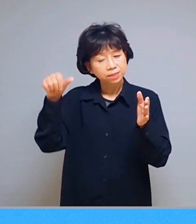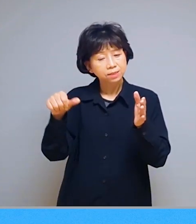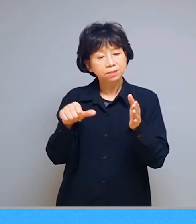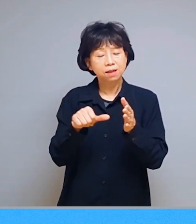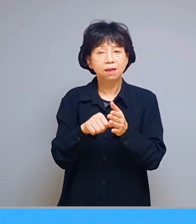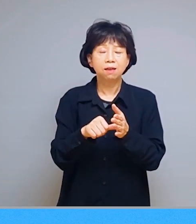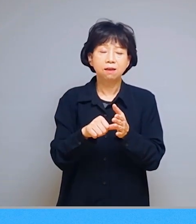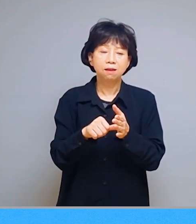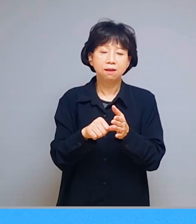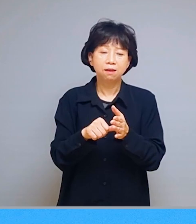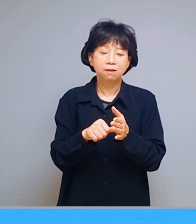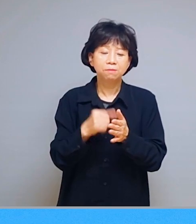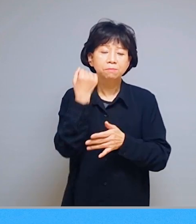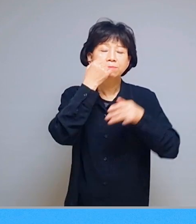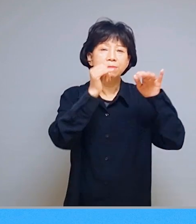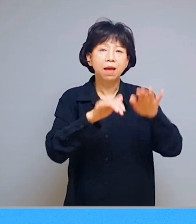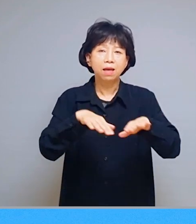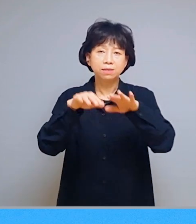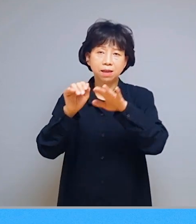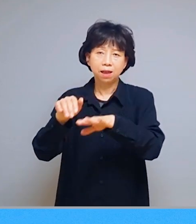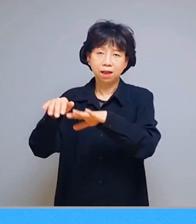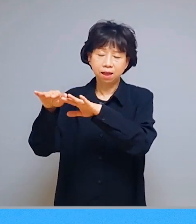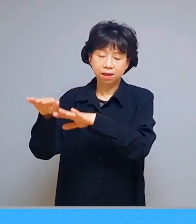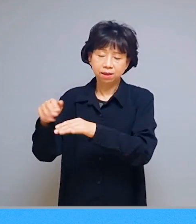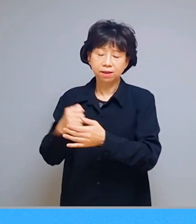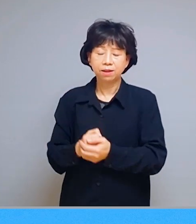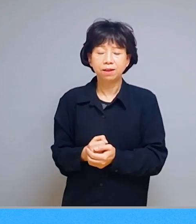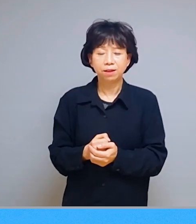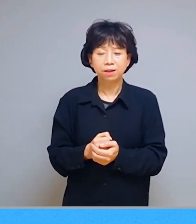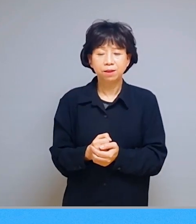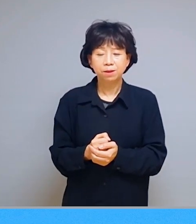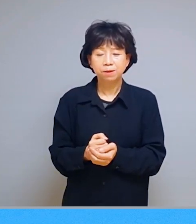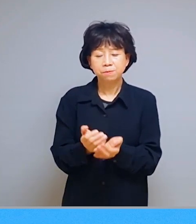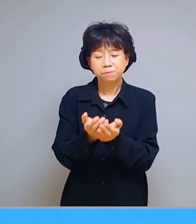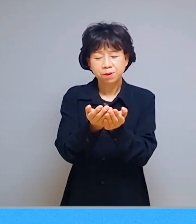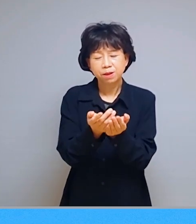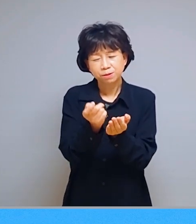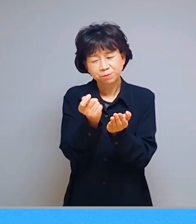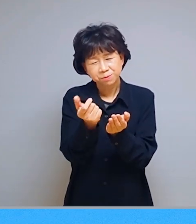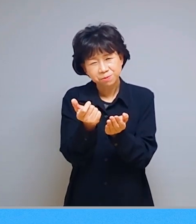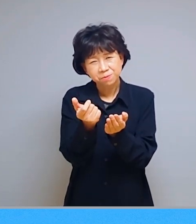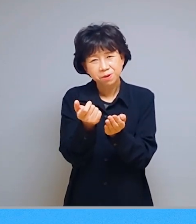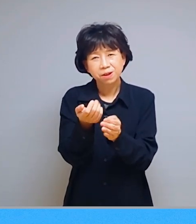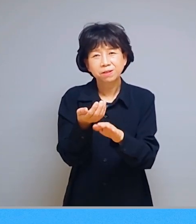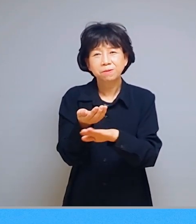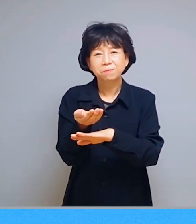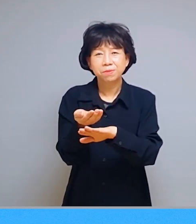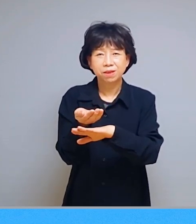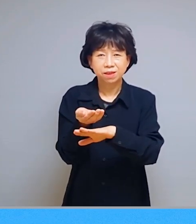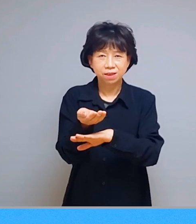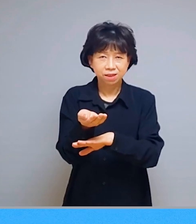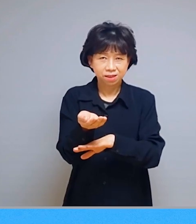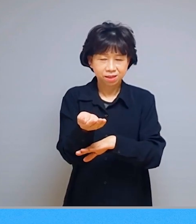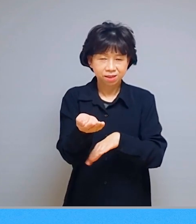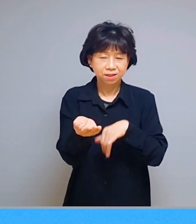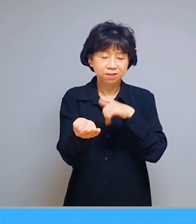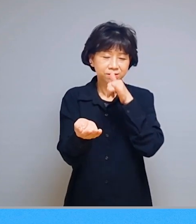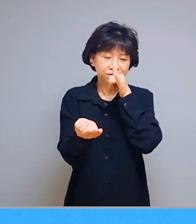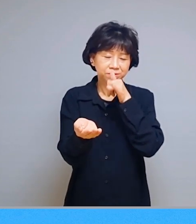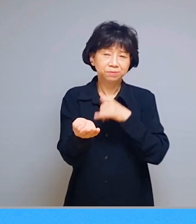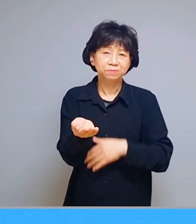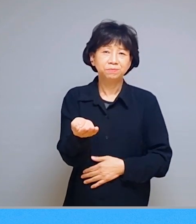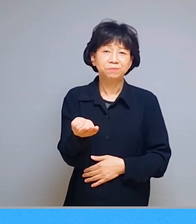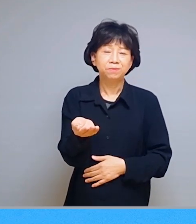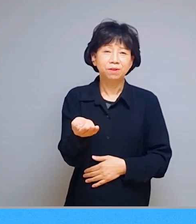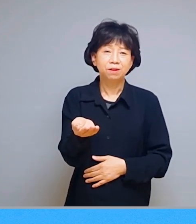인생이라는 바다 위에 작은 배 한 척이 떠 있습니다. 우리죠. 그런데 순풍에